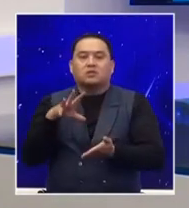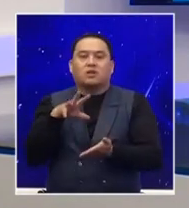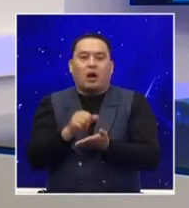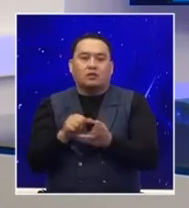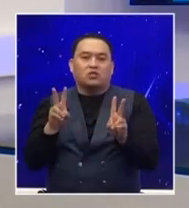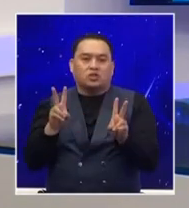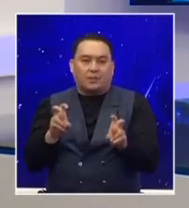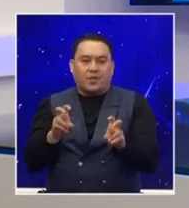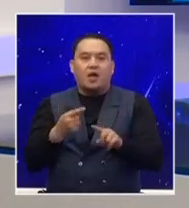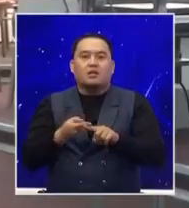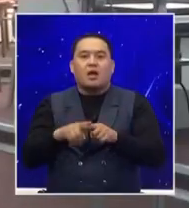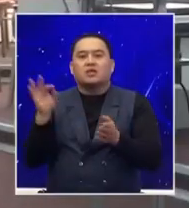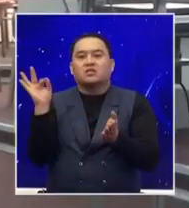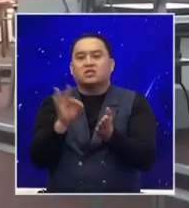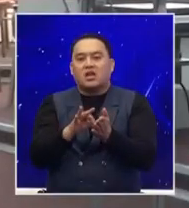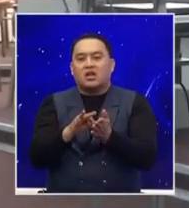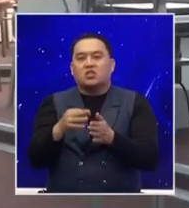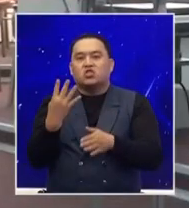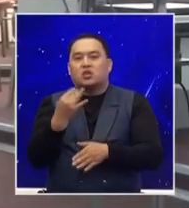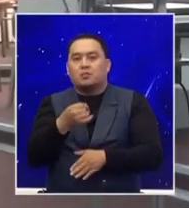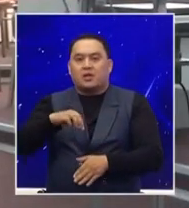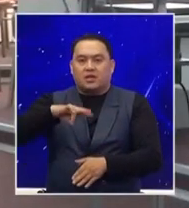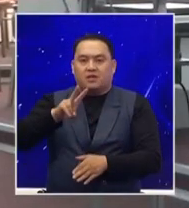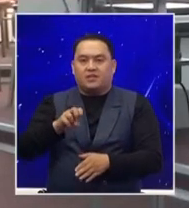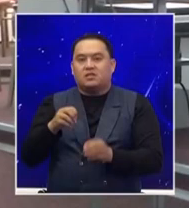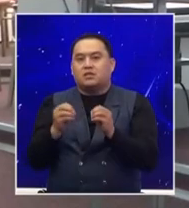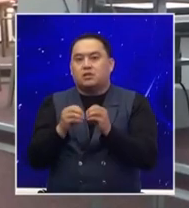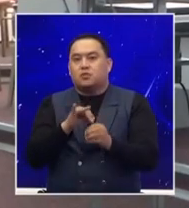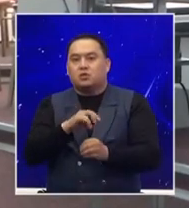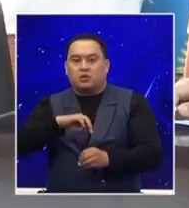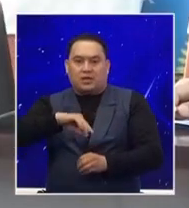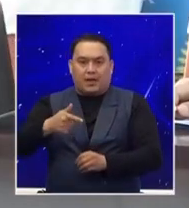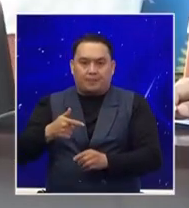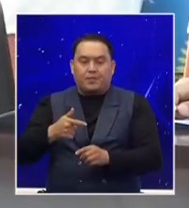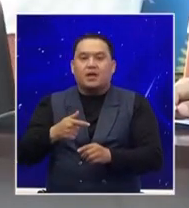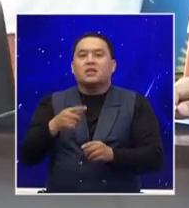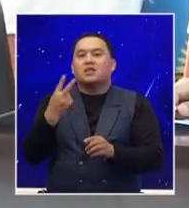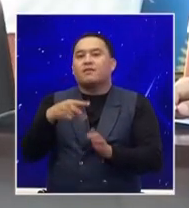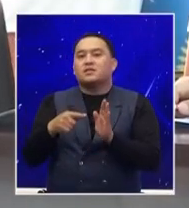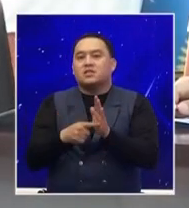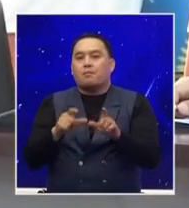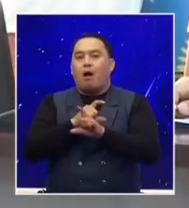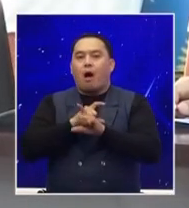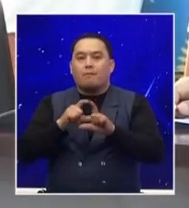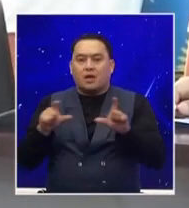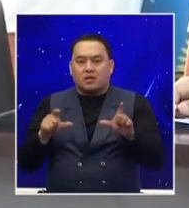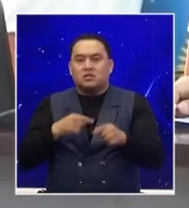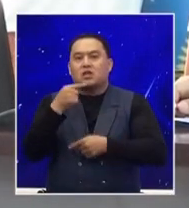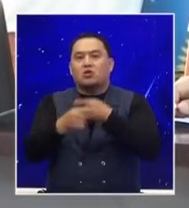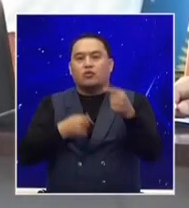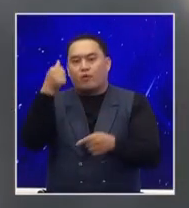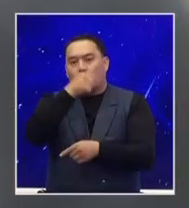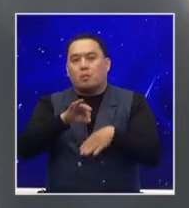карта занятости». Для этих целей выделено 4 миллиарда 210 миллионов тенге. Еще на 27 объектах до конца